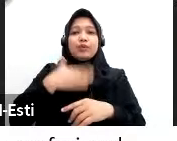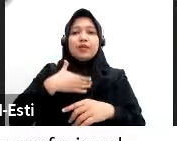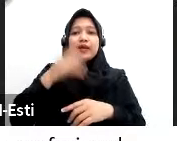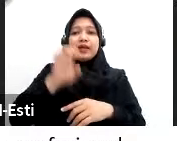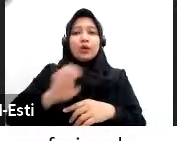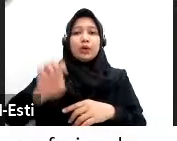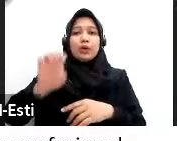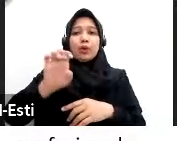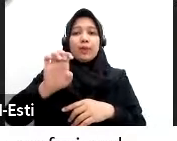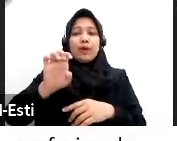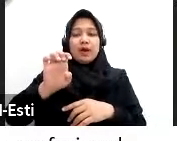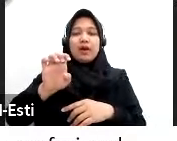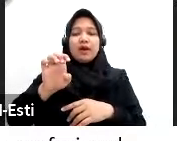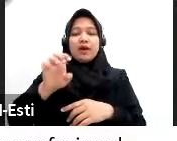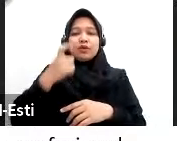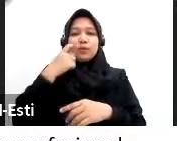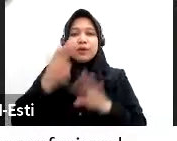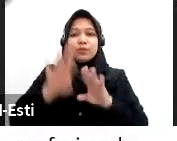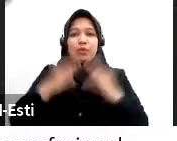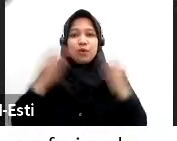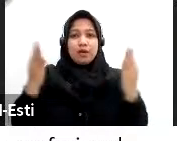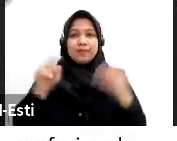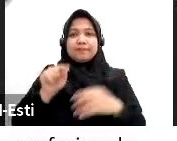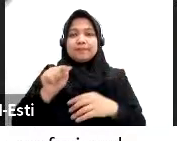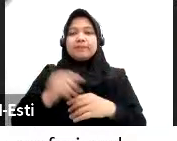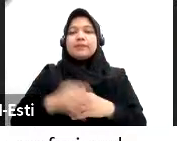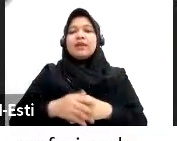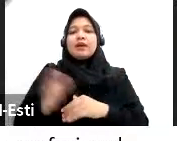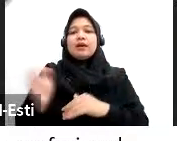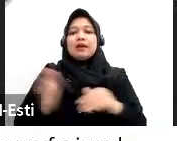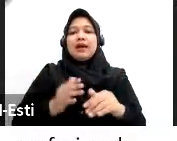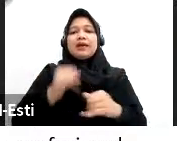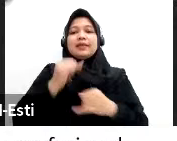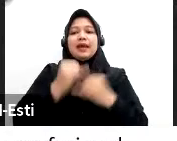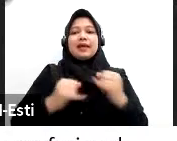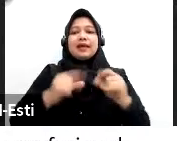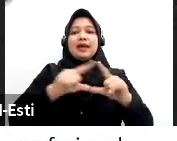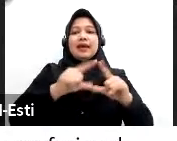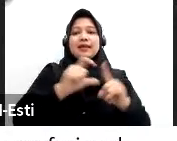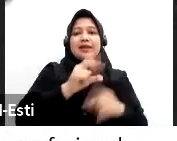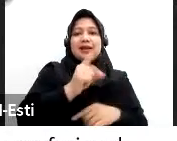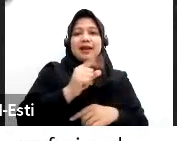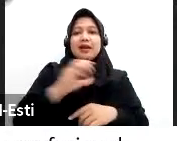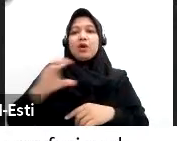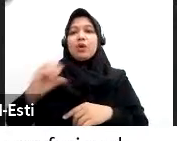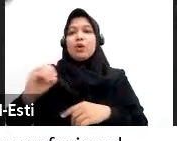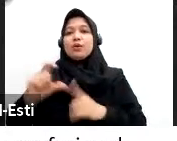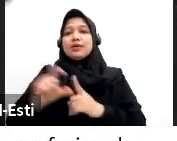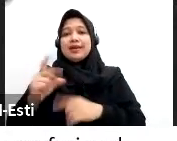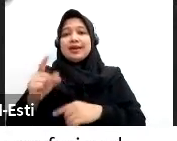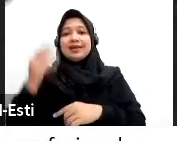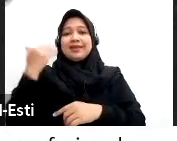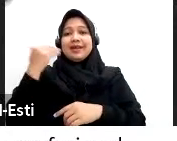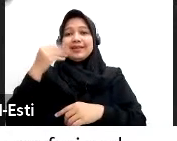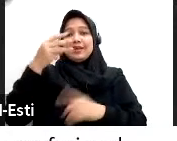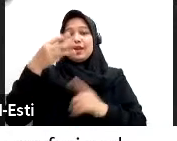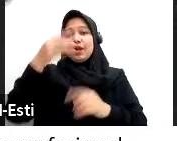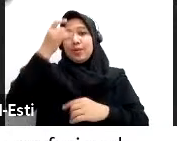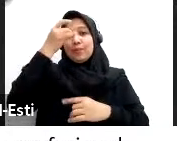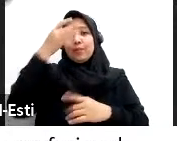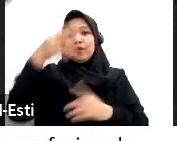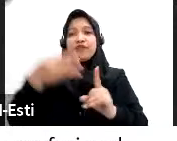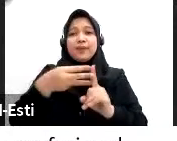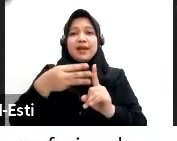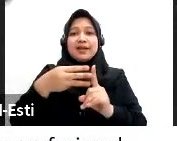Iya dan yang terakhir adalah Ed mungkin tadi sempat disebutkan oleh prof ngade bahwa